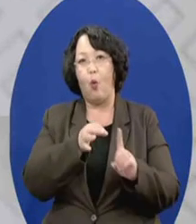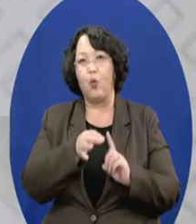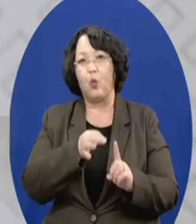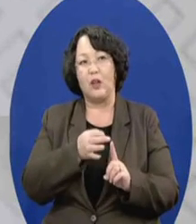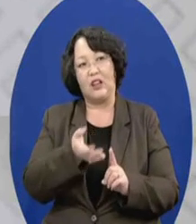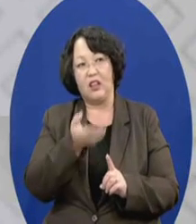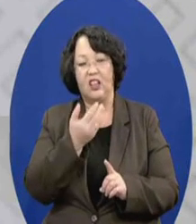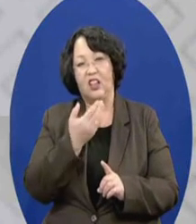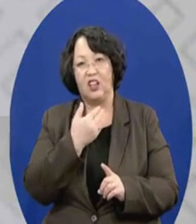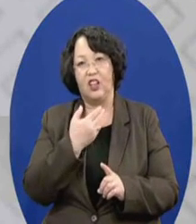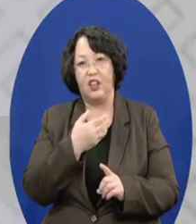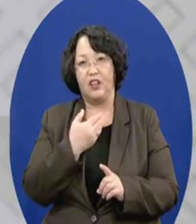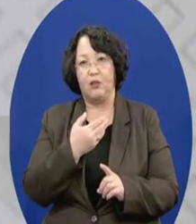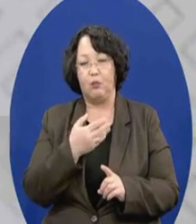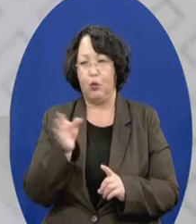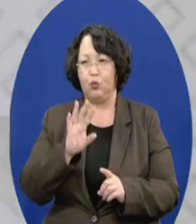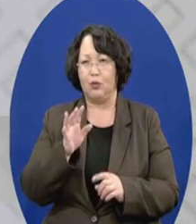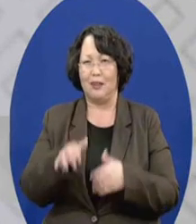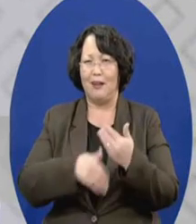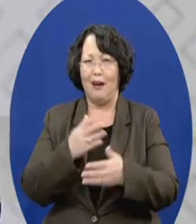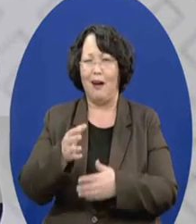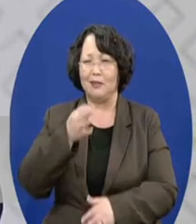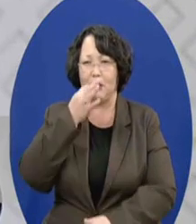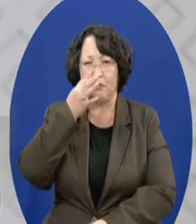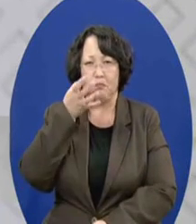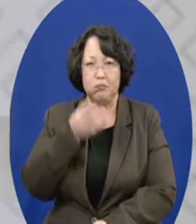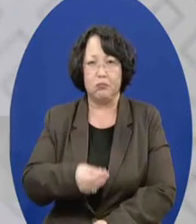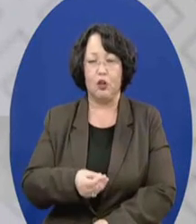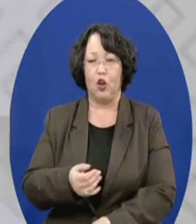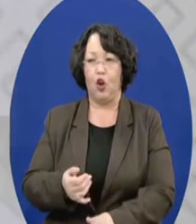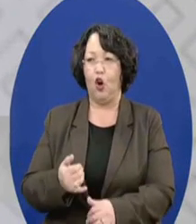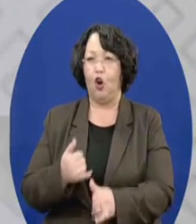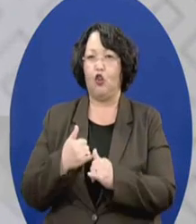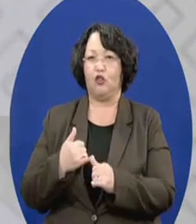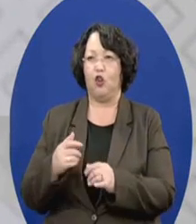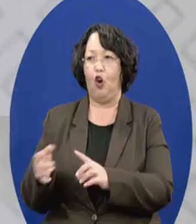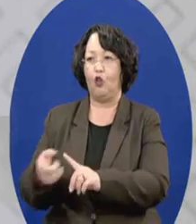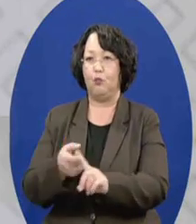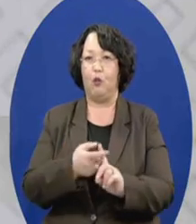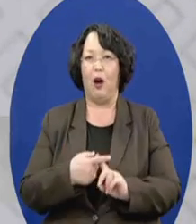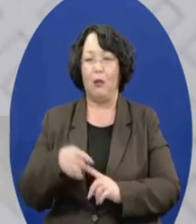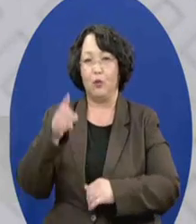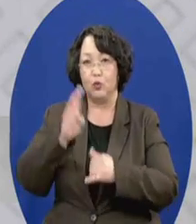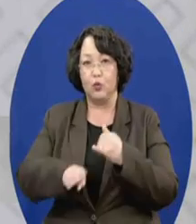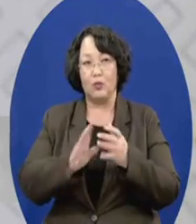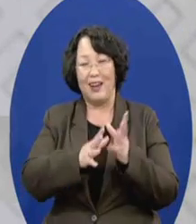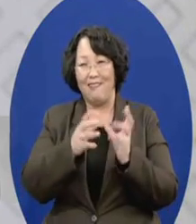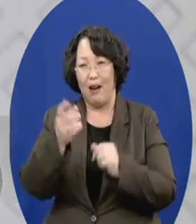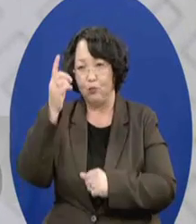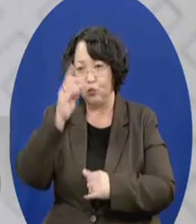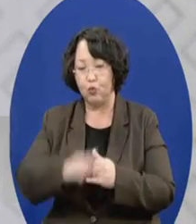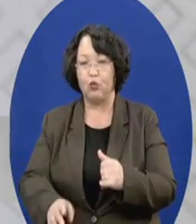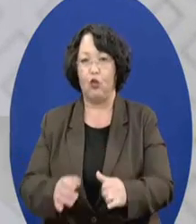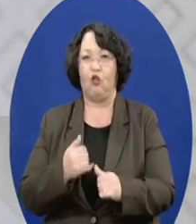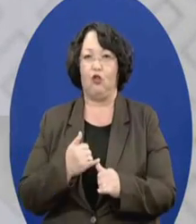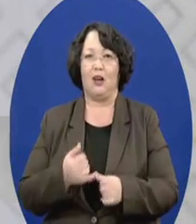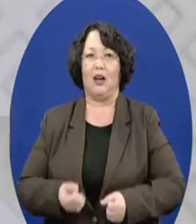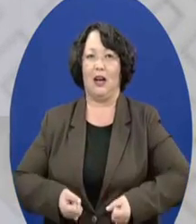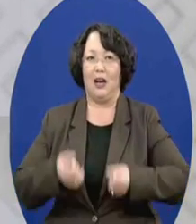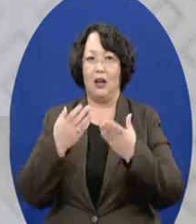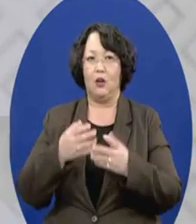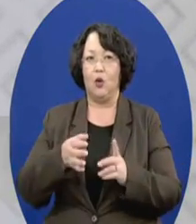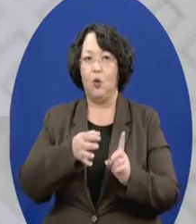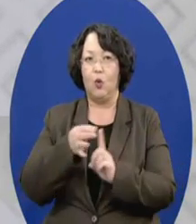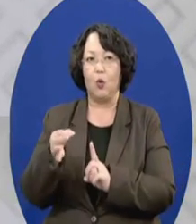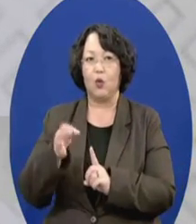өөрөө понзи схийн буюу залингийн схийн болох хэрэгждэг. Яг бол эцсийн худалдаа авахчд хамгийн сүлд хохирч үлдэх учраас хамгийн ойр дотны бити